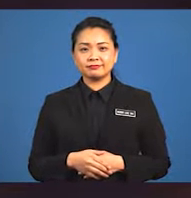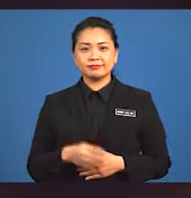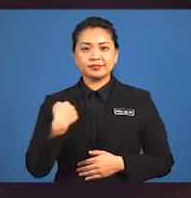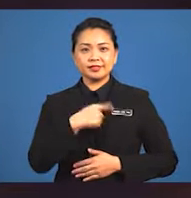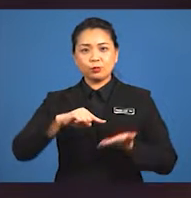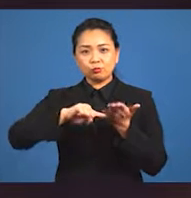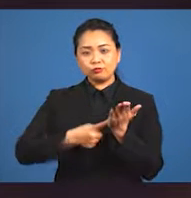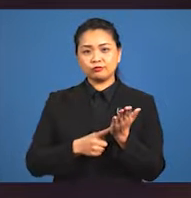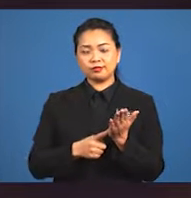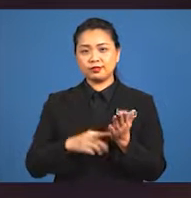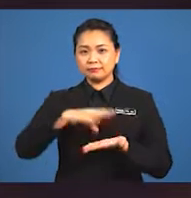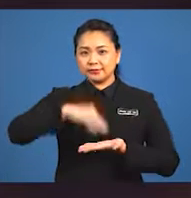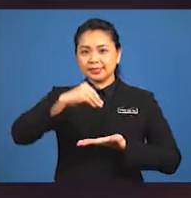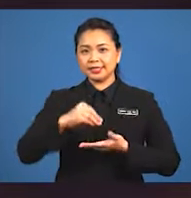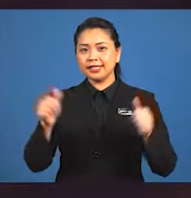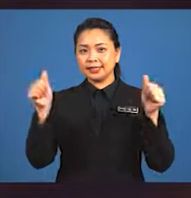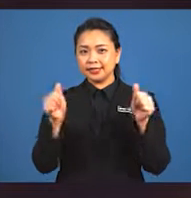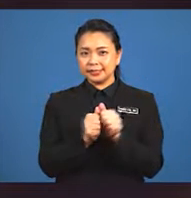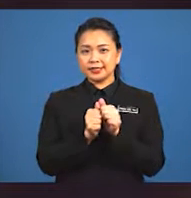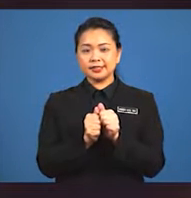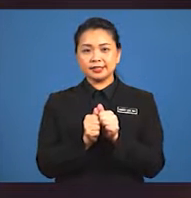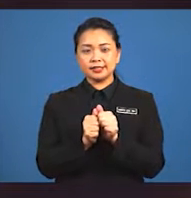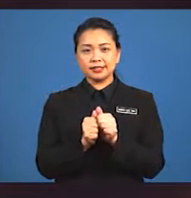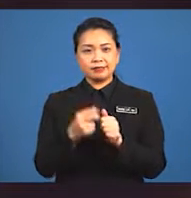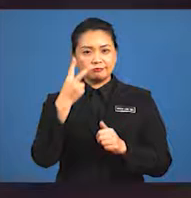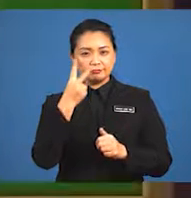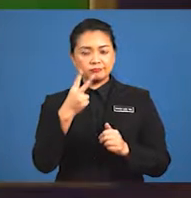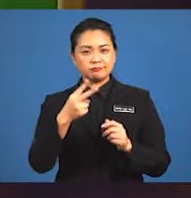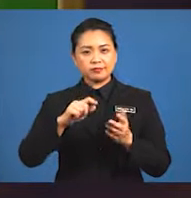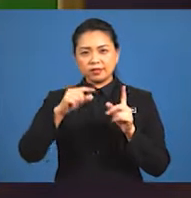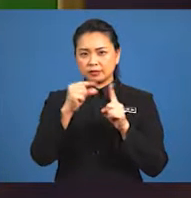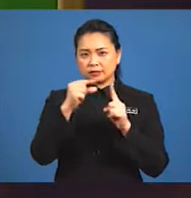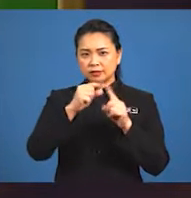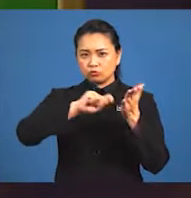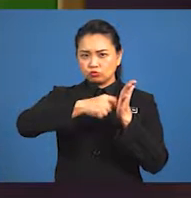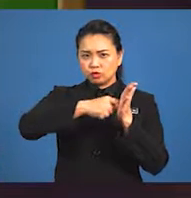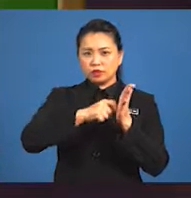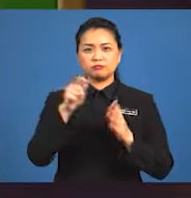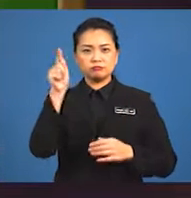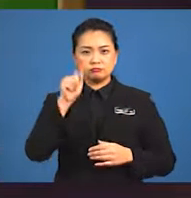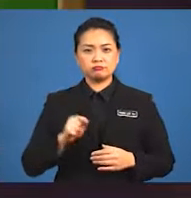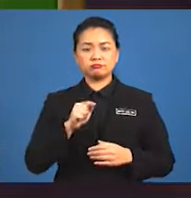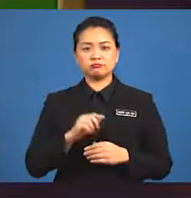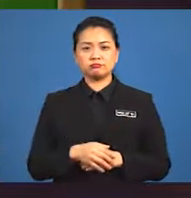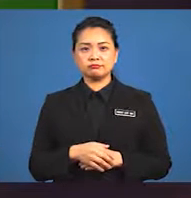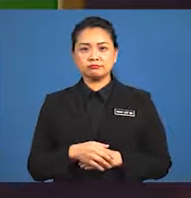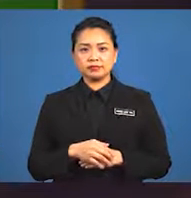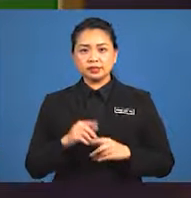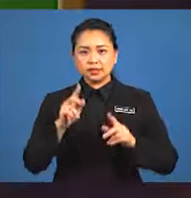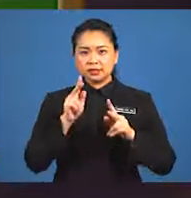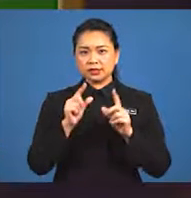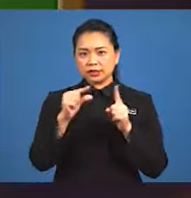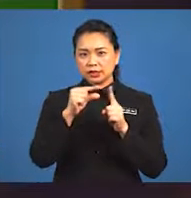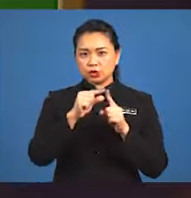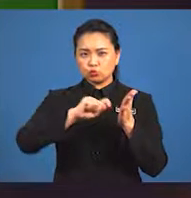Kita mulakan pembelajaran kita dengan memperkenalkan kata kunci bagi tajuk kamiran. Kata kunci yang